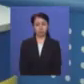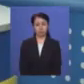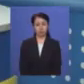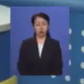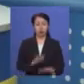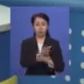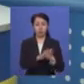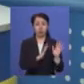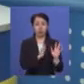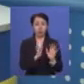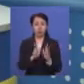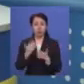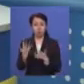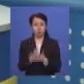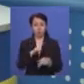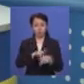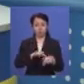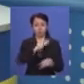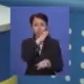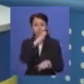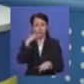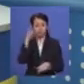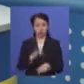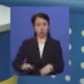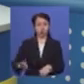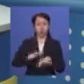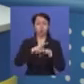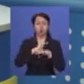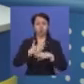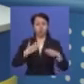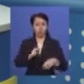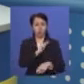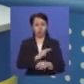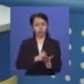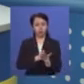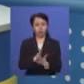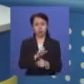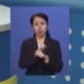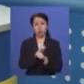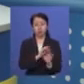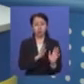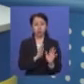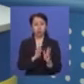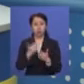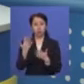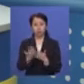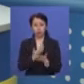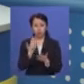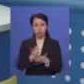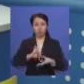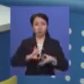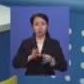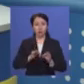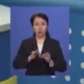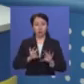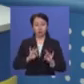Продолжается уборочная кампания. Полицейские Северного Казахстана ведут комплексную работу, направленную на сохранность урожая.